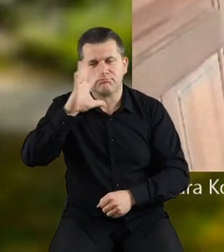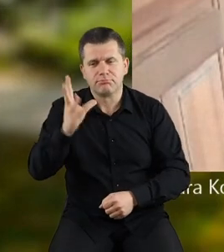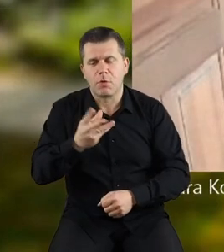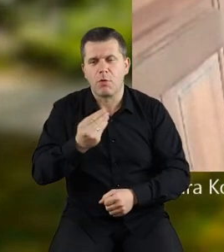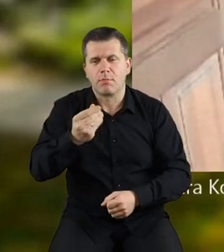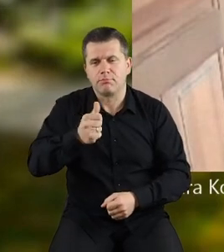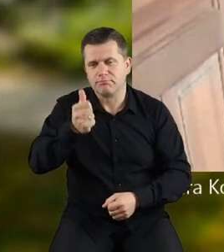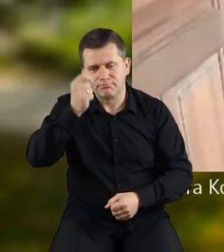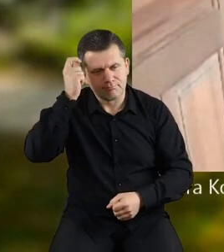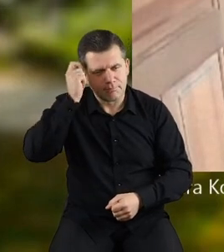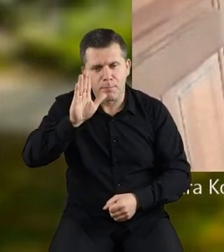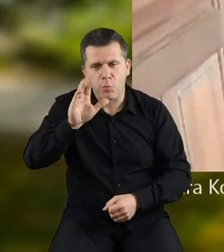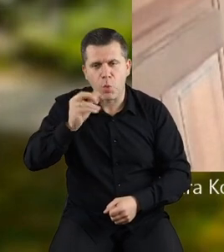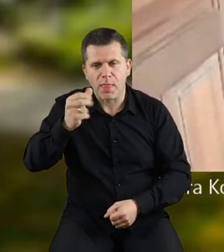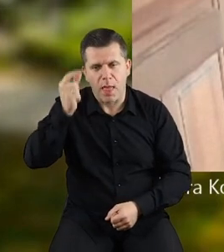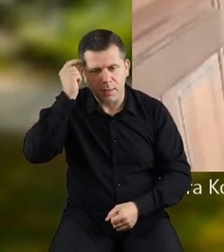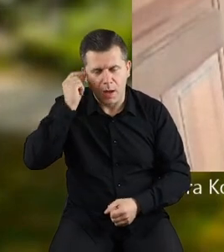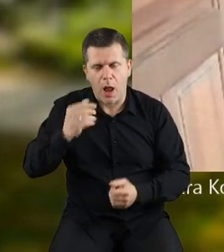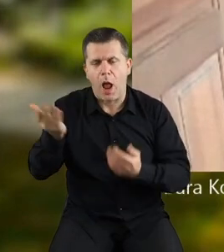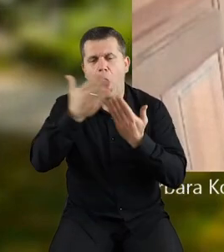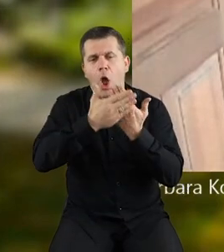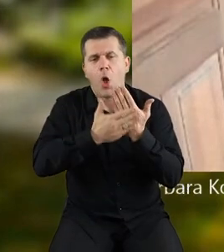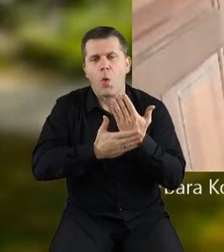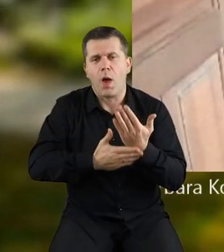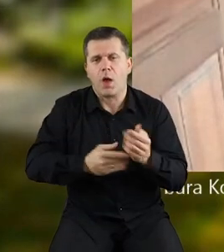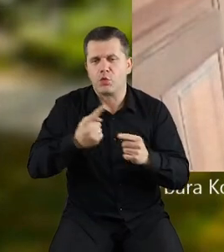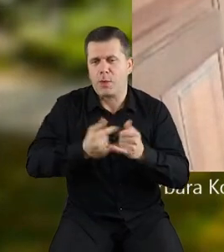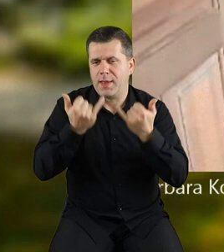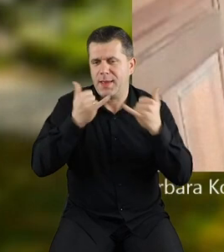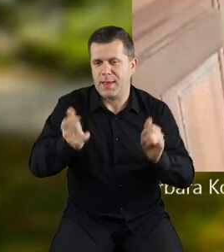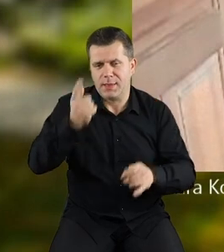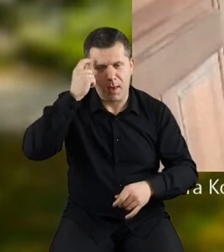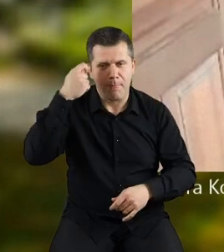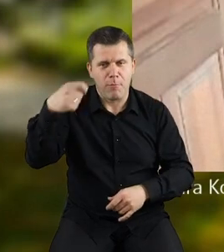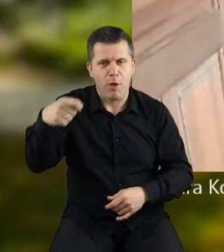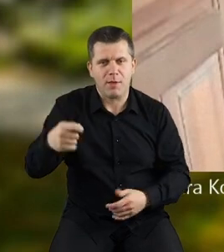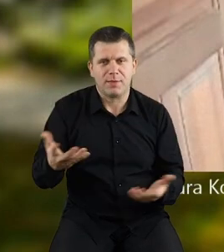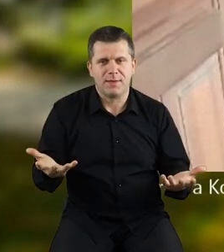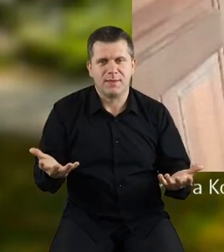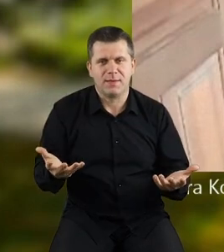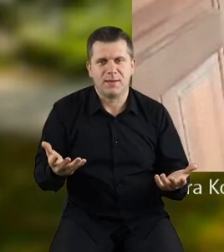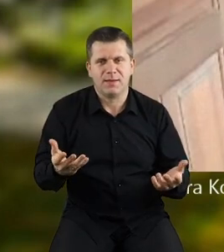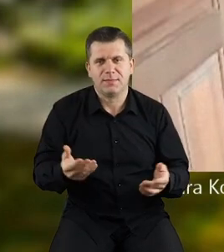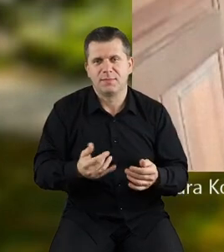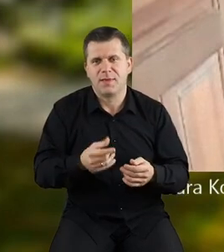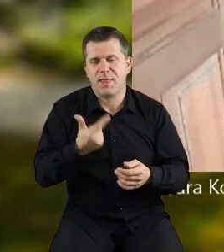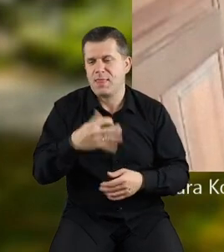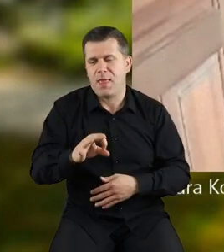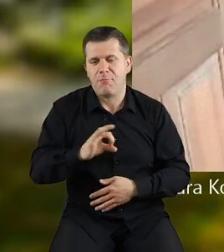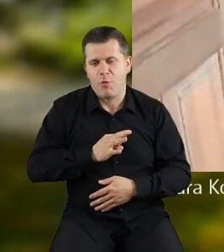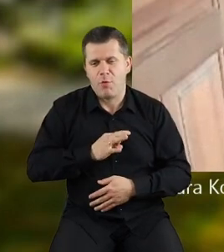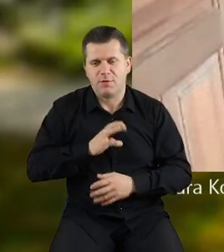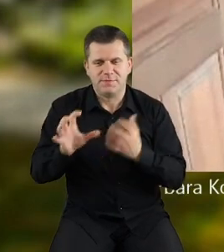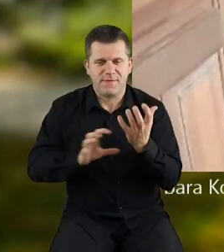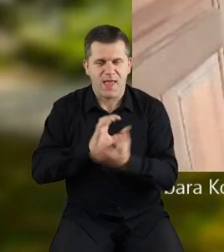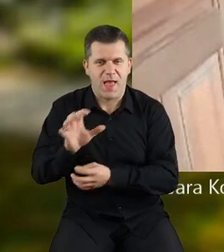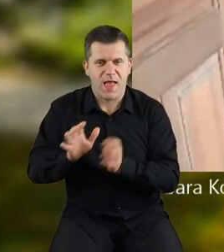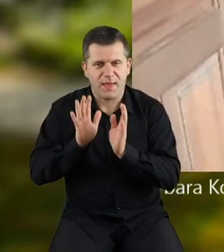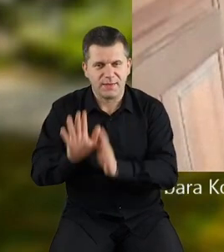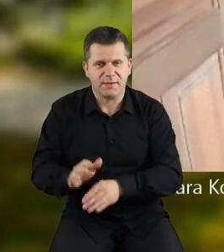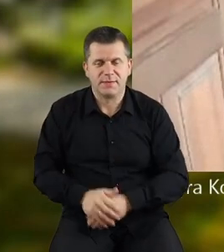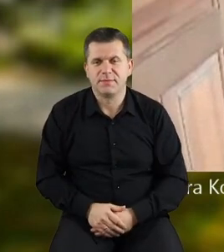niezwykłej urody brunetką, to na okładce znalazła się nieco wyblakła blondyna z zupełnie nie mojej